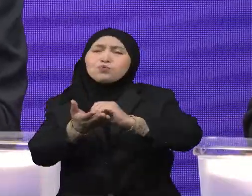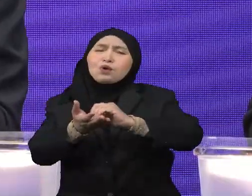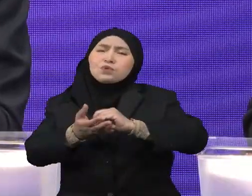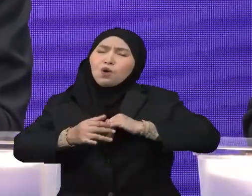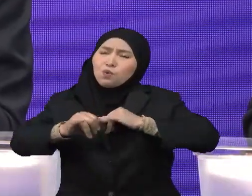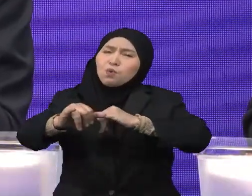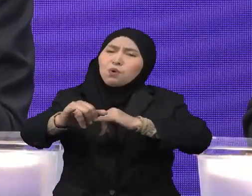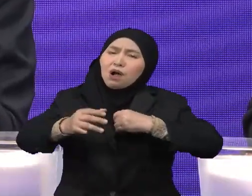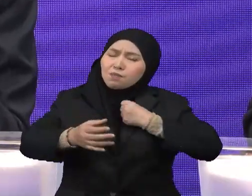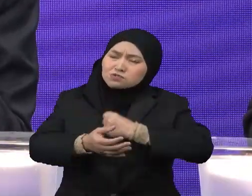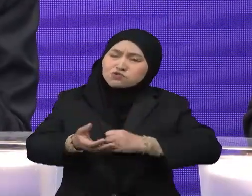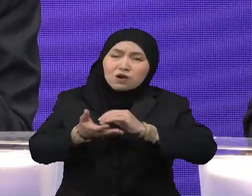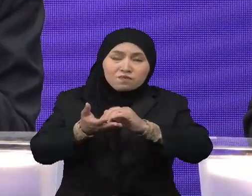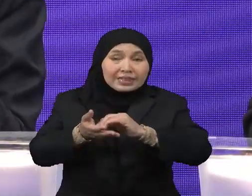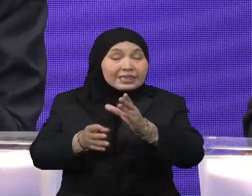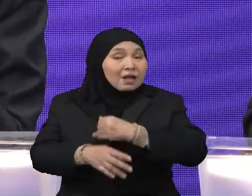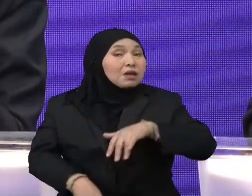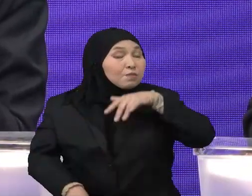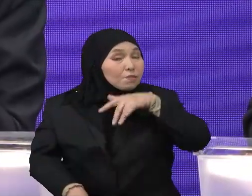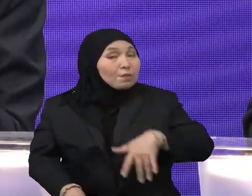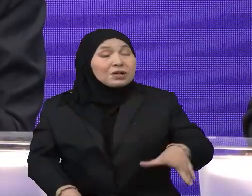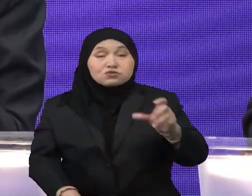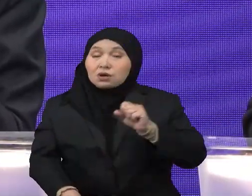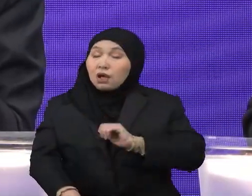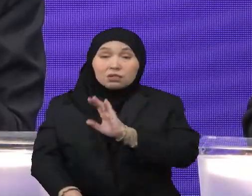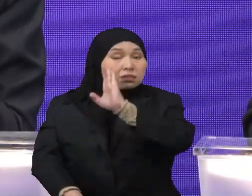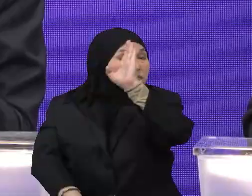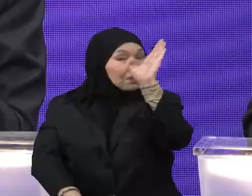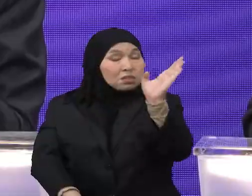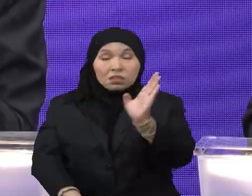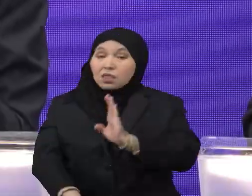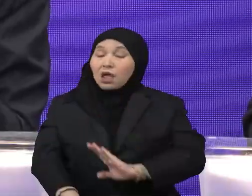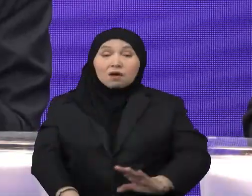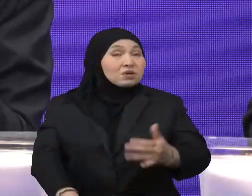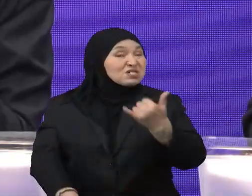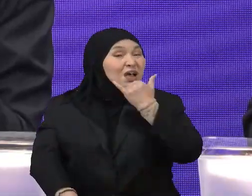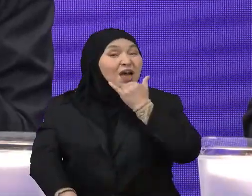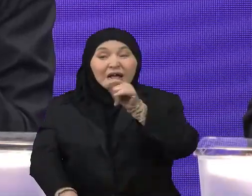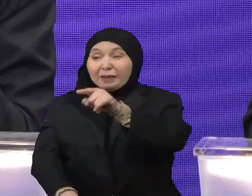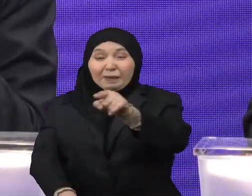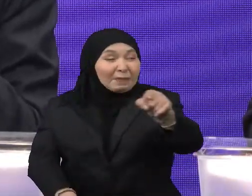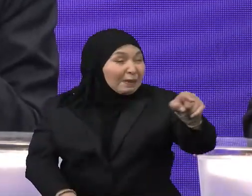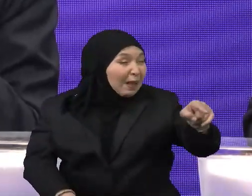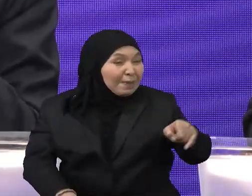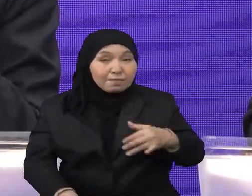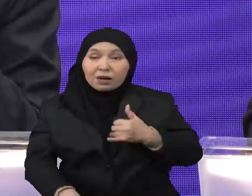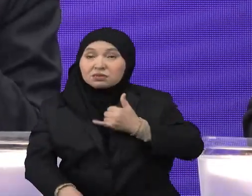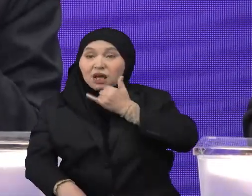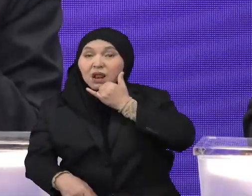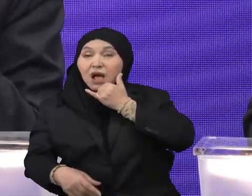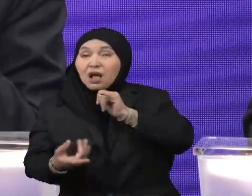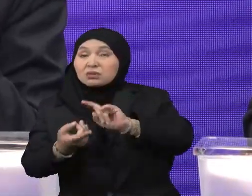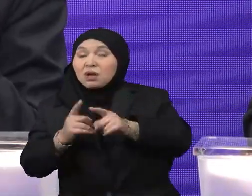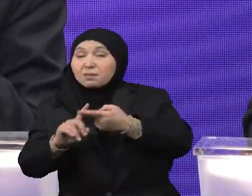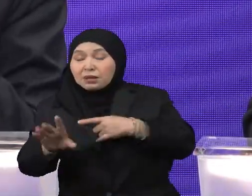di situ karena Nabi Shallallahu Alaihi Wasallam tidak menyalahkan para sahabat terhadap apa yang